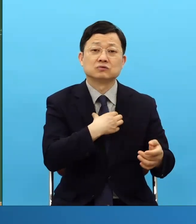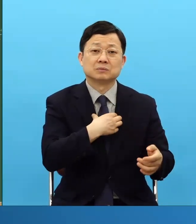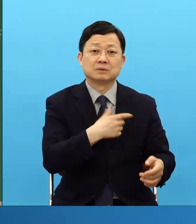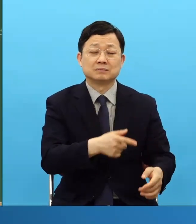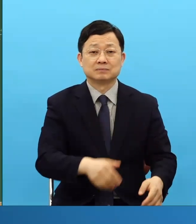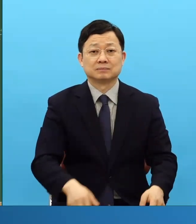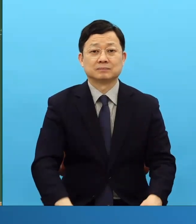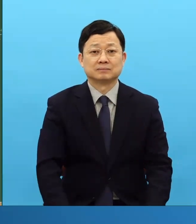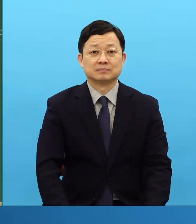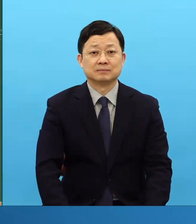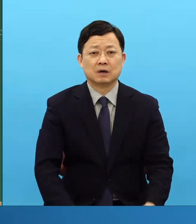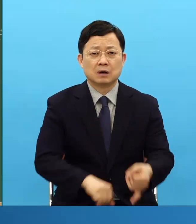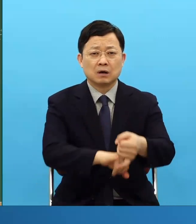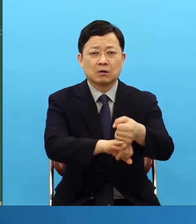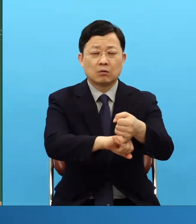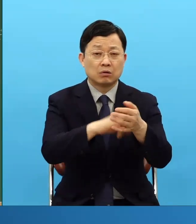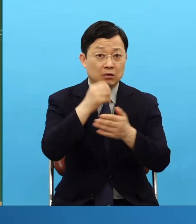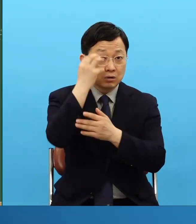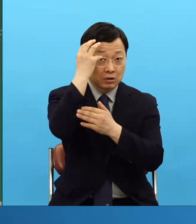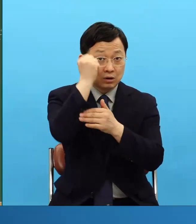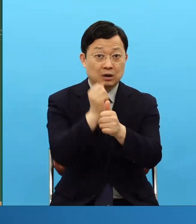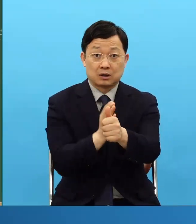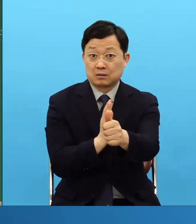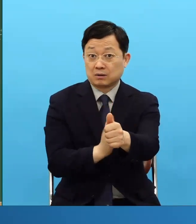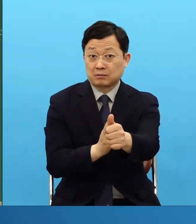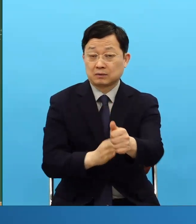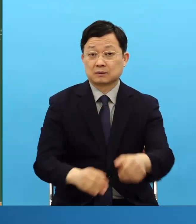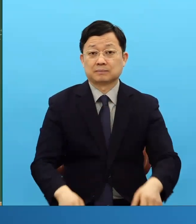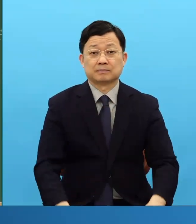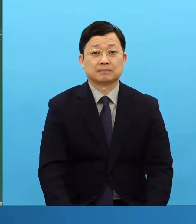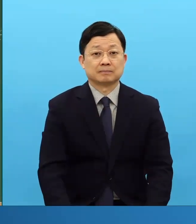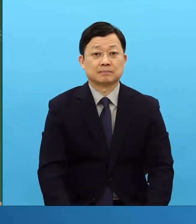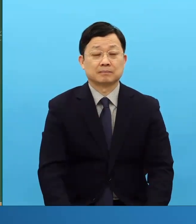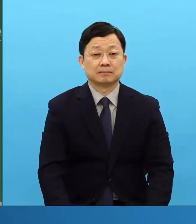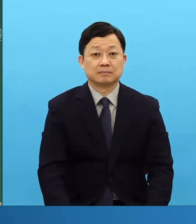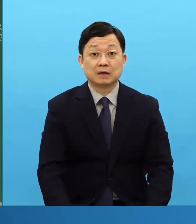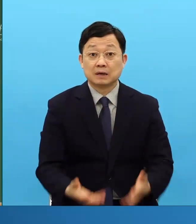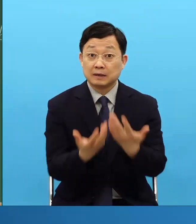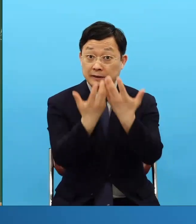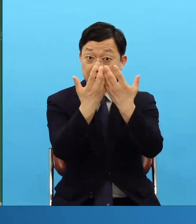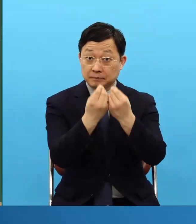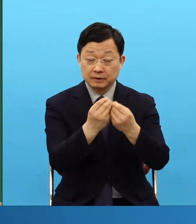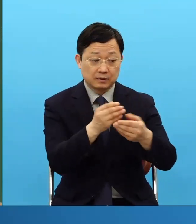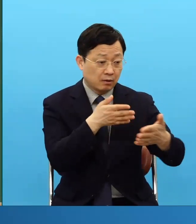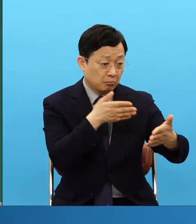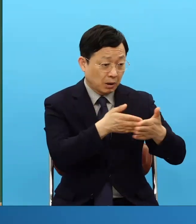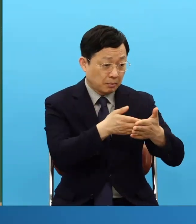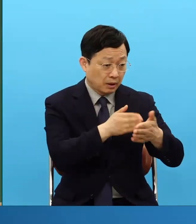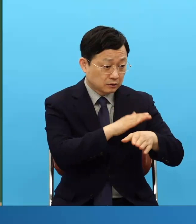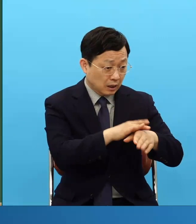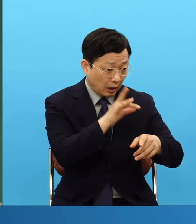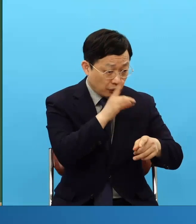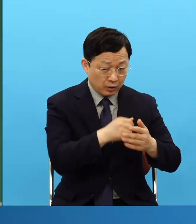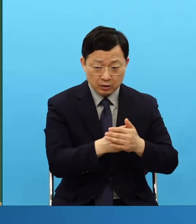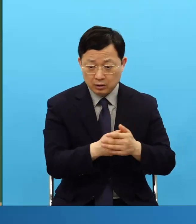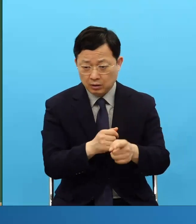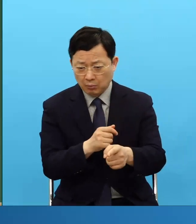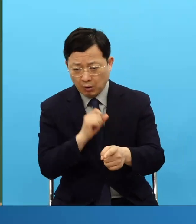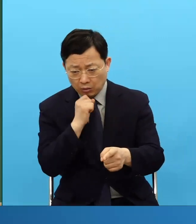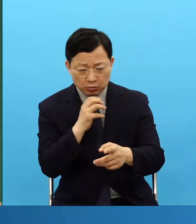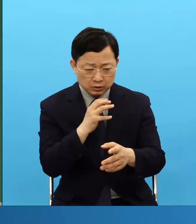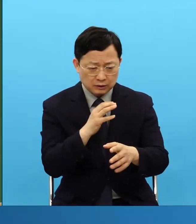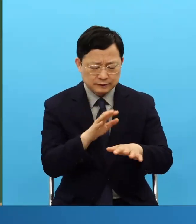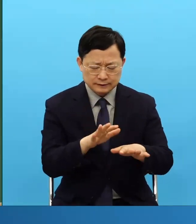man. 기억하셔야 돼요. And so you must remember. 안 되졌을 경우 안 보일 경우는 중재 사람이